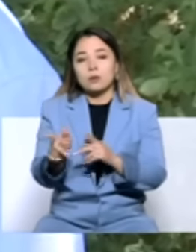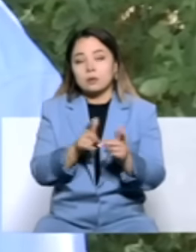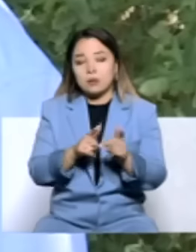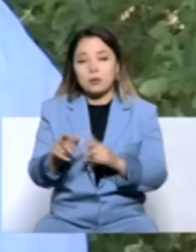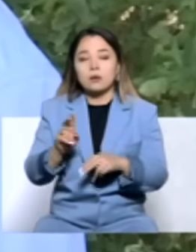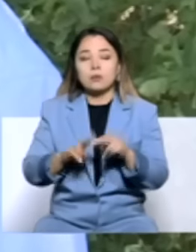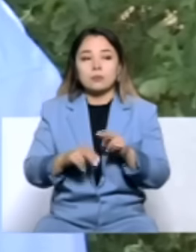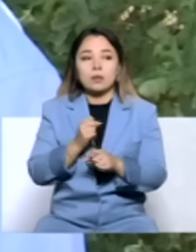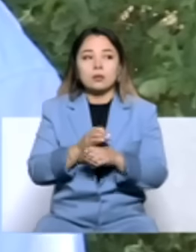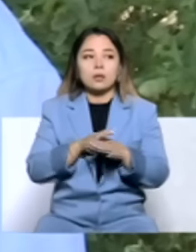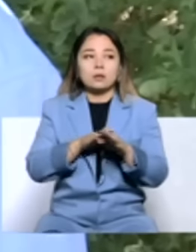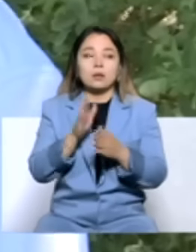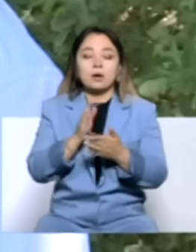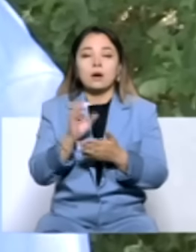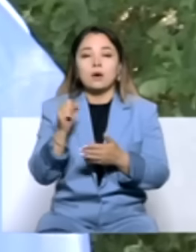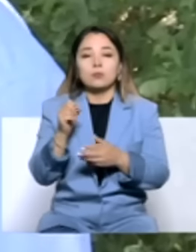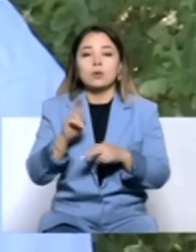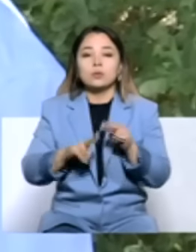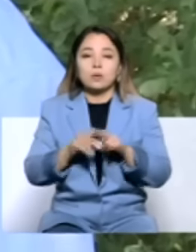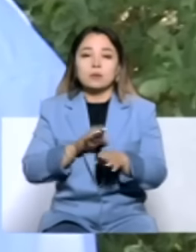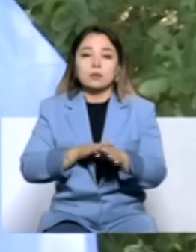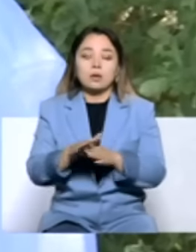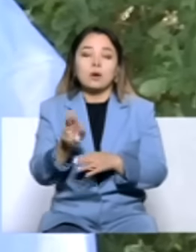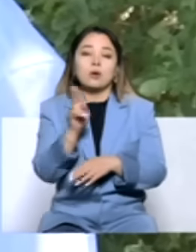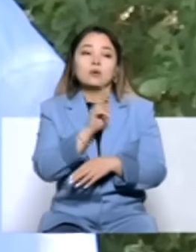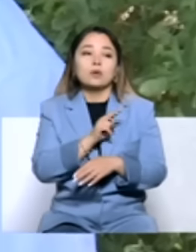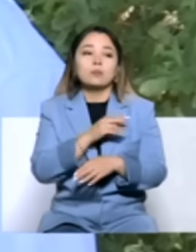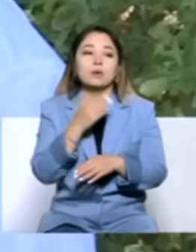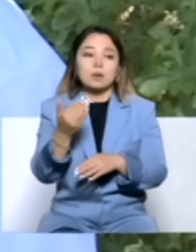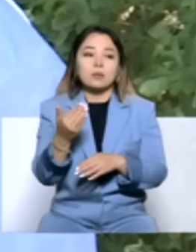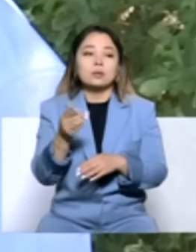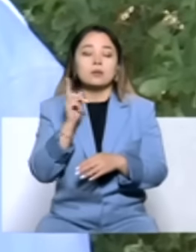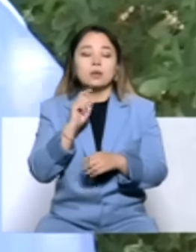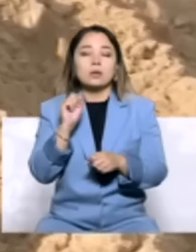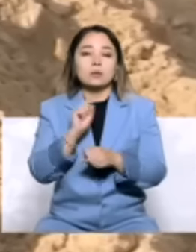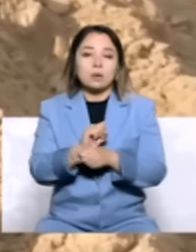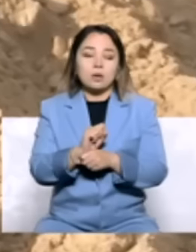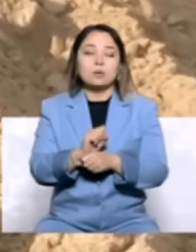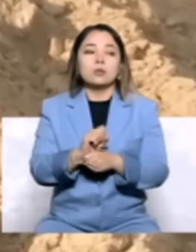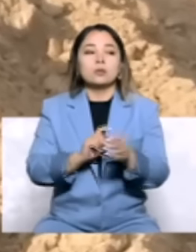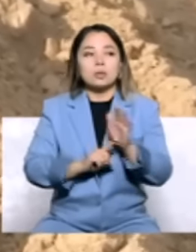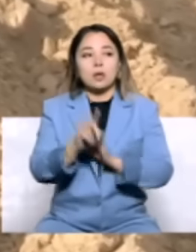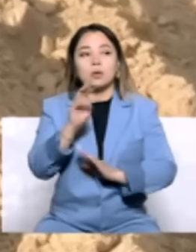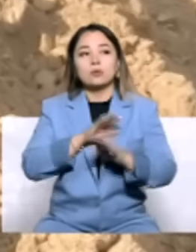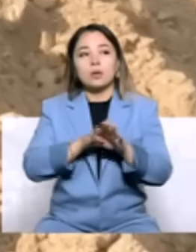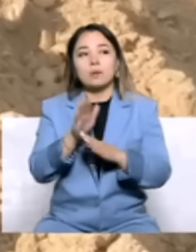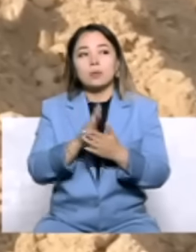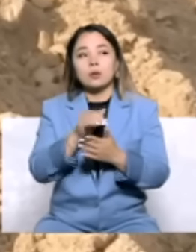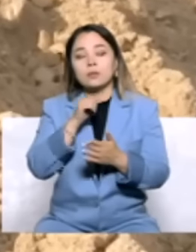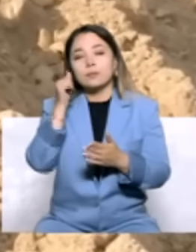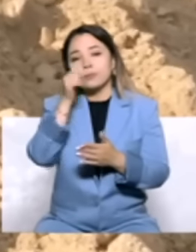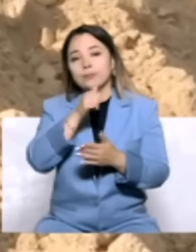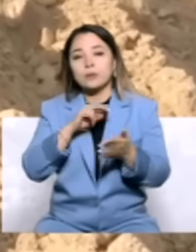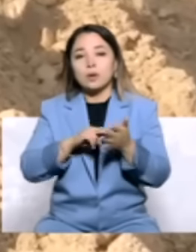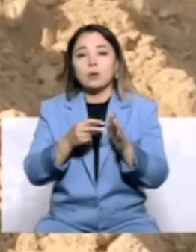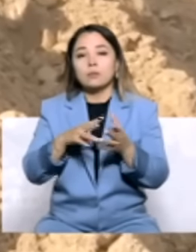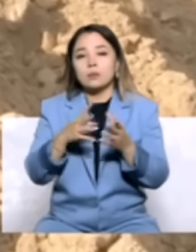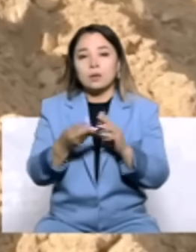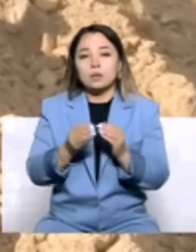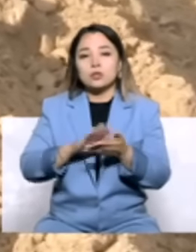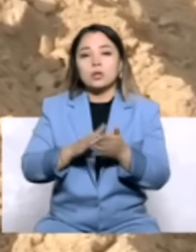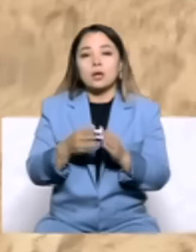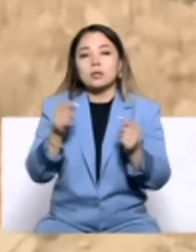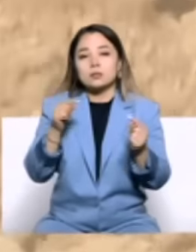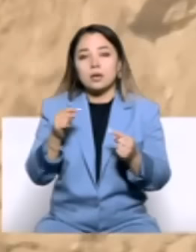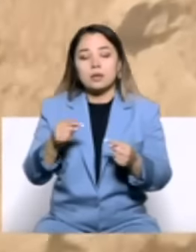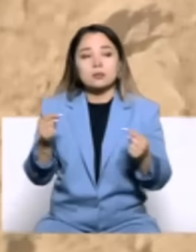мердігер Алюминстрой қазіргі таңда жұмысын бастап уже кірісіп жатыр. Бірақ былтыр жасалған жоба биылғы жағдайға